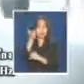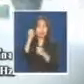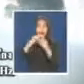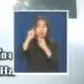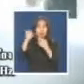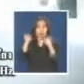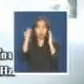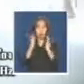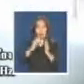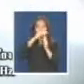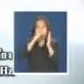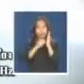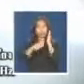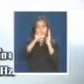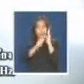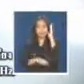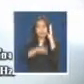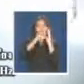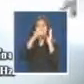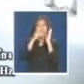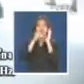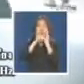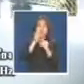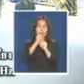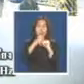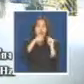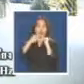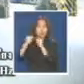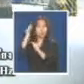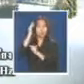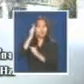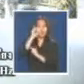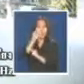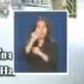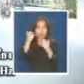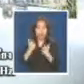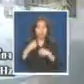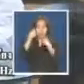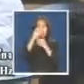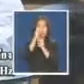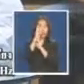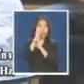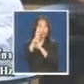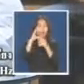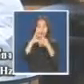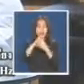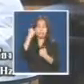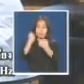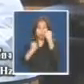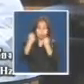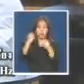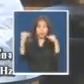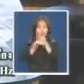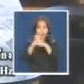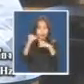กลับนะฮะอาจจะกลับมาที่กรุงเทพเป็นส่วนใหญ่ซึ่งขอให้ระมัดระวังอย่างยิ่งนะครับในเรื่องของการสัญจรในเรื่องของ